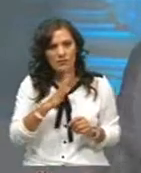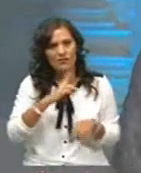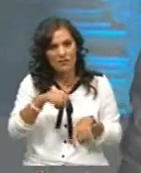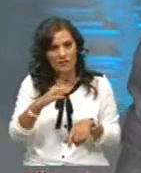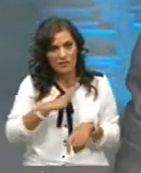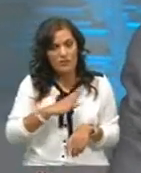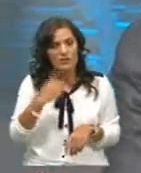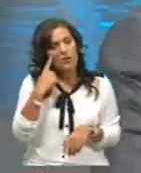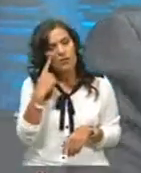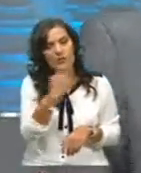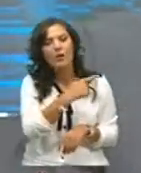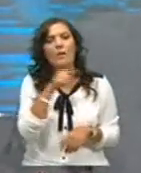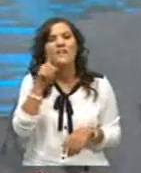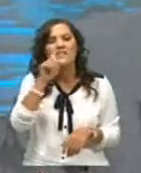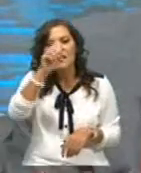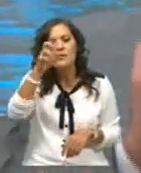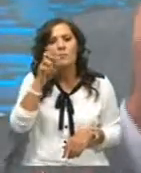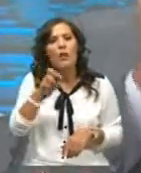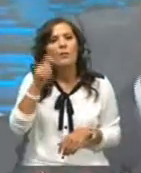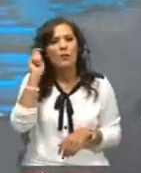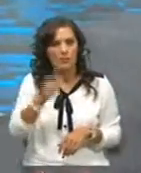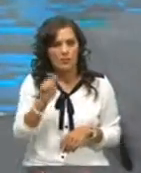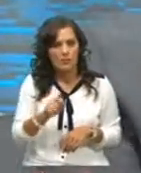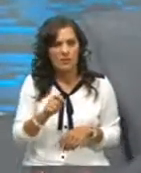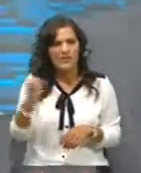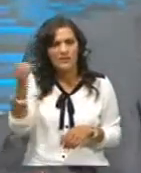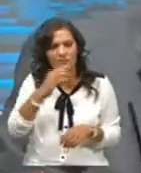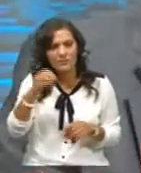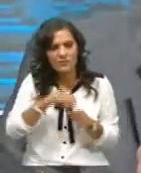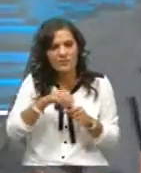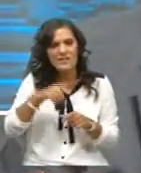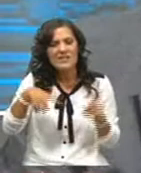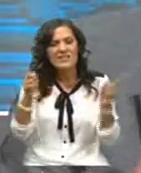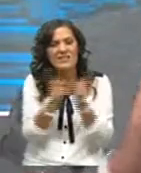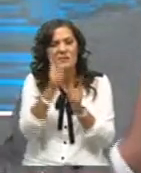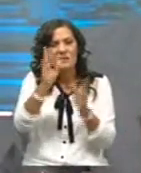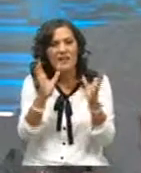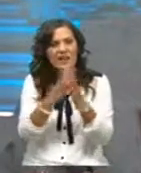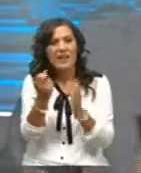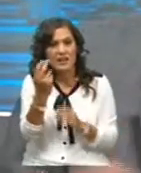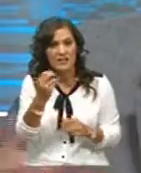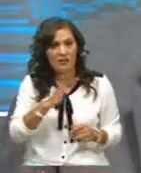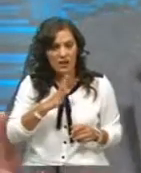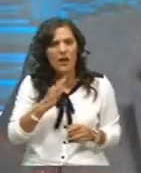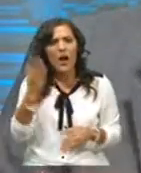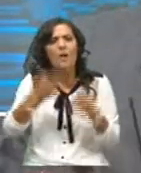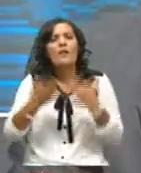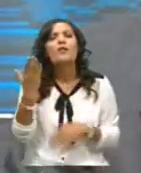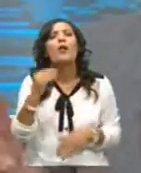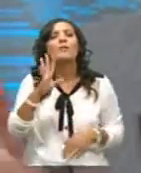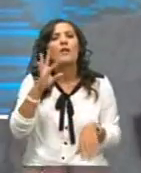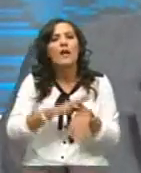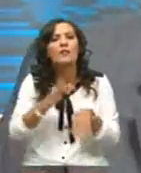varsa onu yapalım sadece polipektomi yaparak kısıtlı bir alanda kanser varsa yani ameliyatsız bile